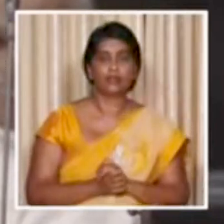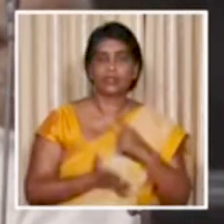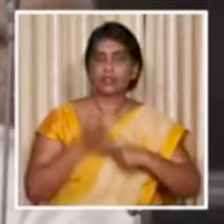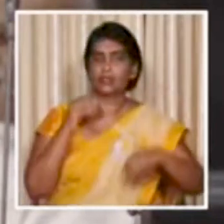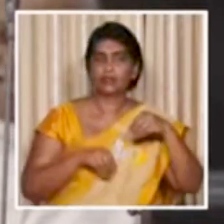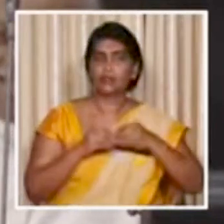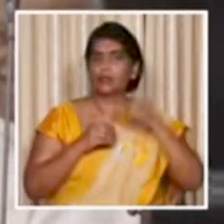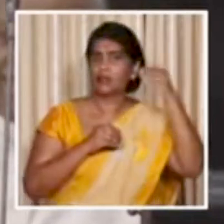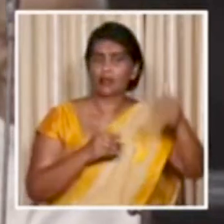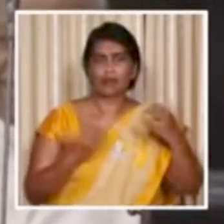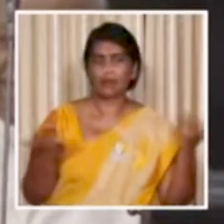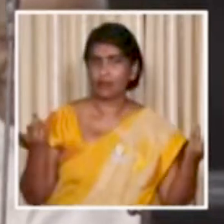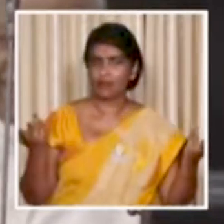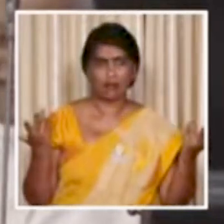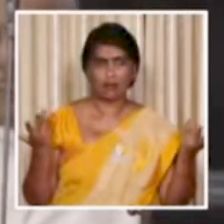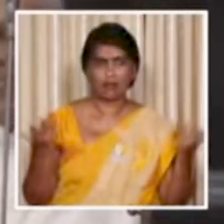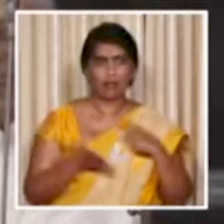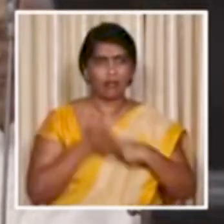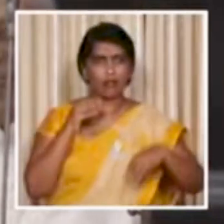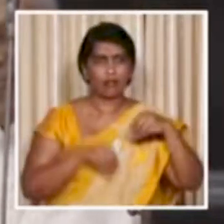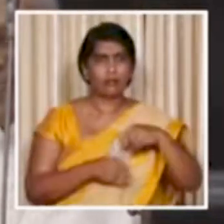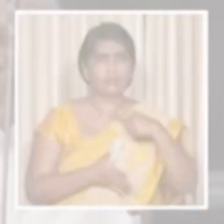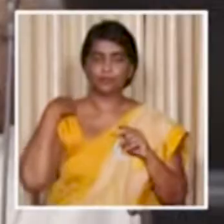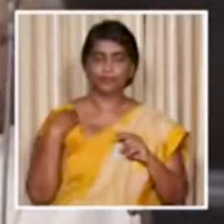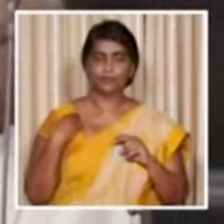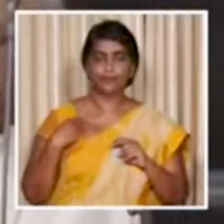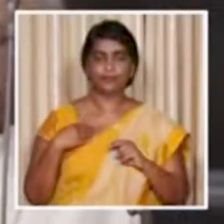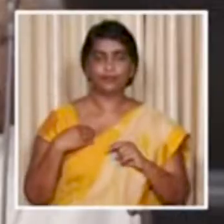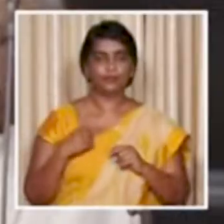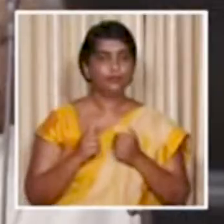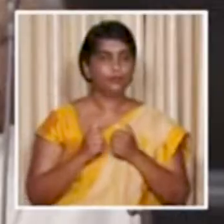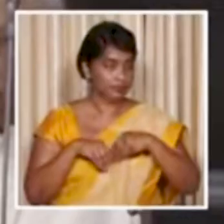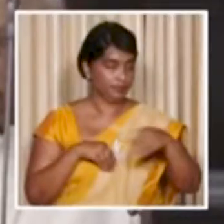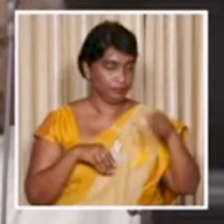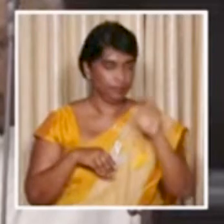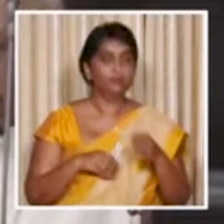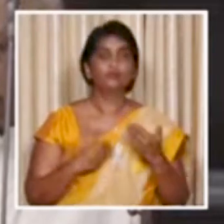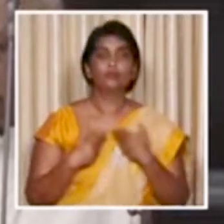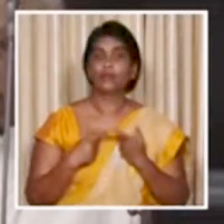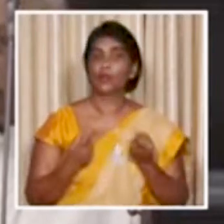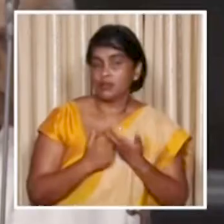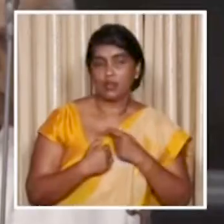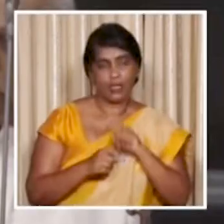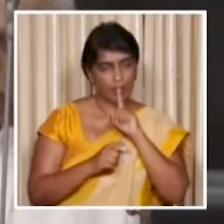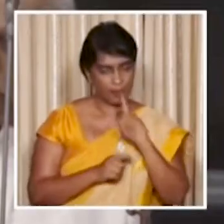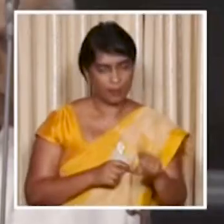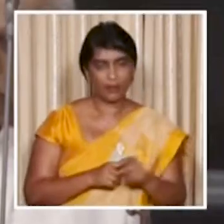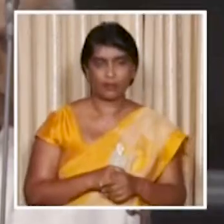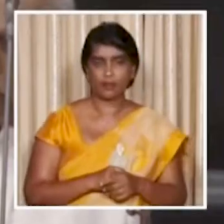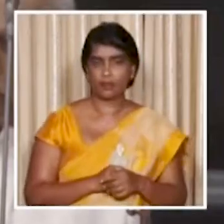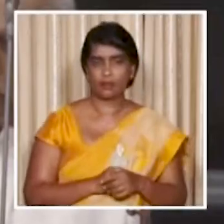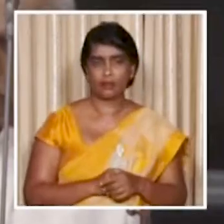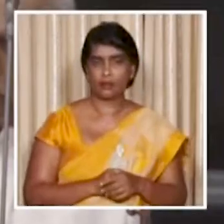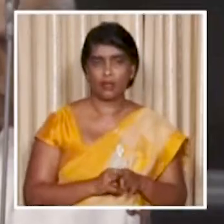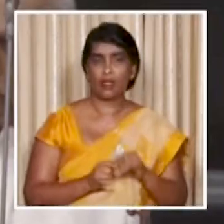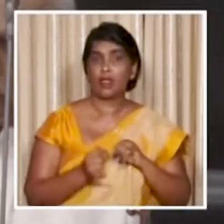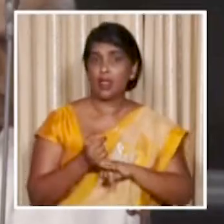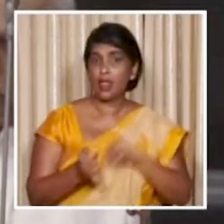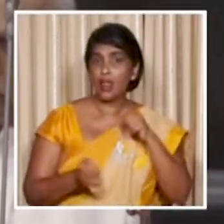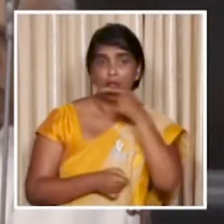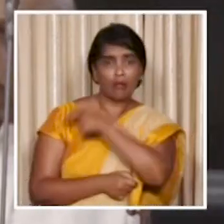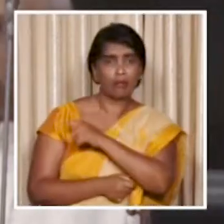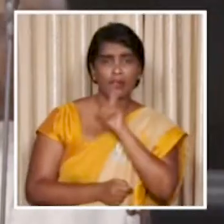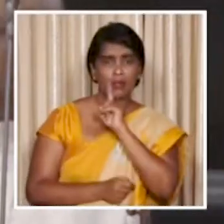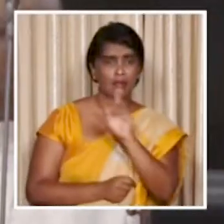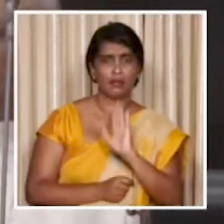ඡන්දේ කල් දාලා නැහැ. කල් දාන්න ඡන්දයක් නැහැ. ඡන්දේ පවත්වන්නට පිට මුදල් නැති බවත්. ඉතින් ඒ මේ ලේකම්තුමාට කියන්න